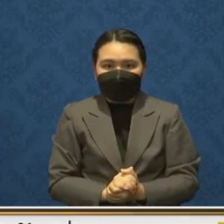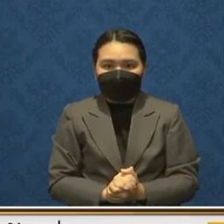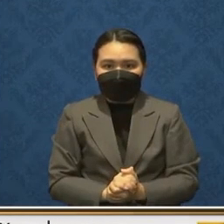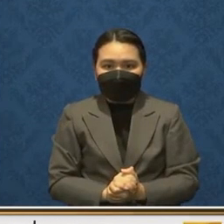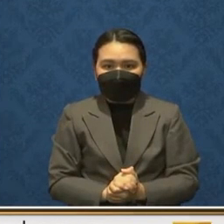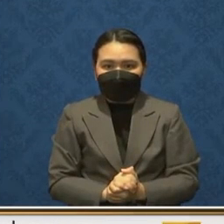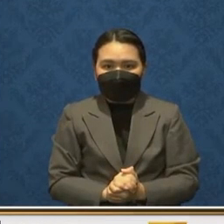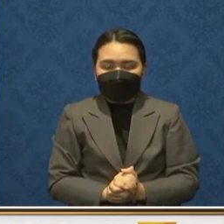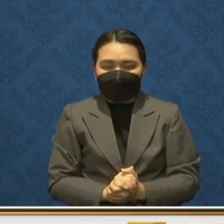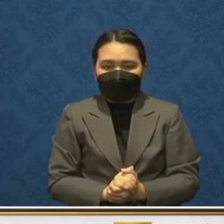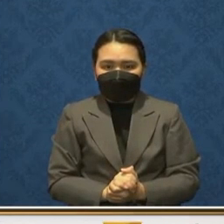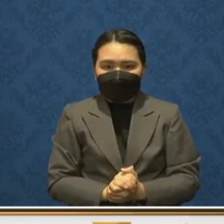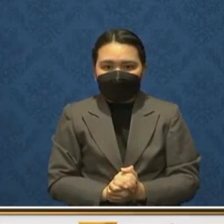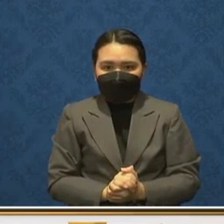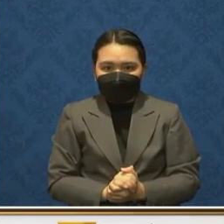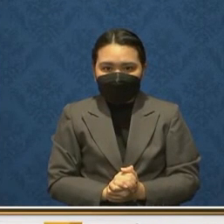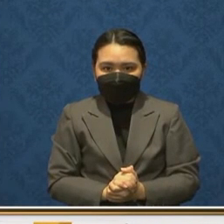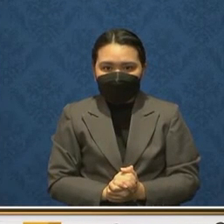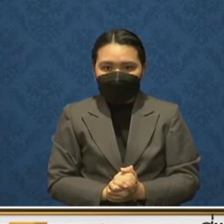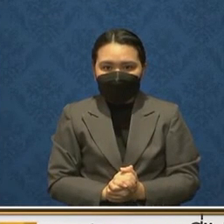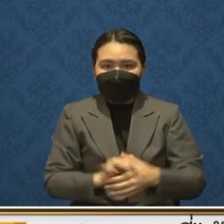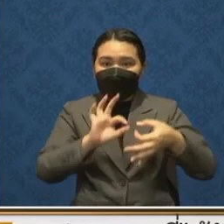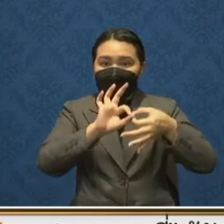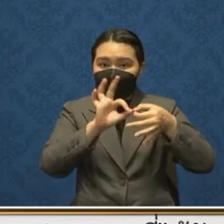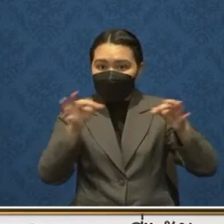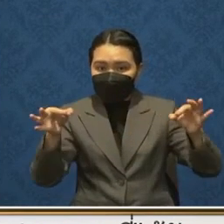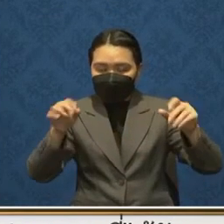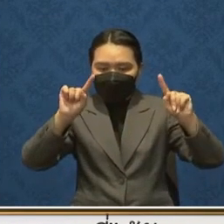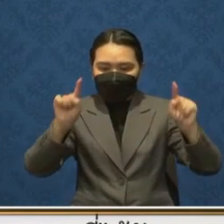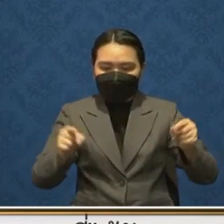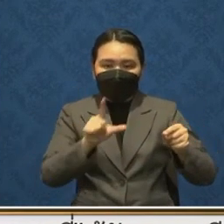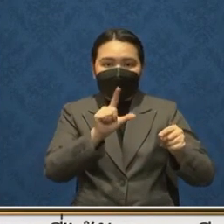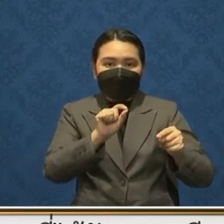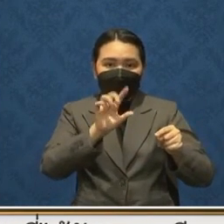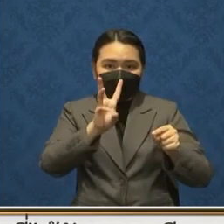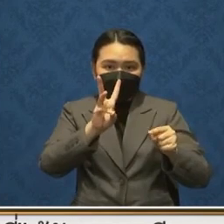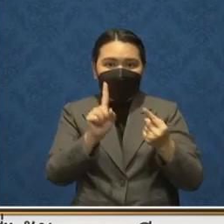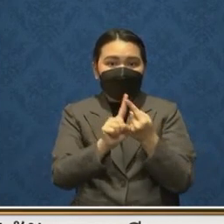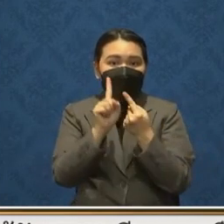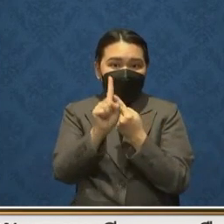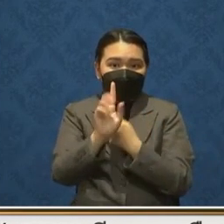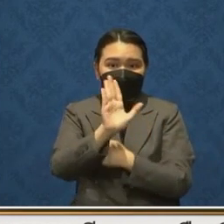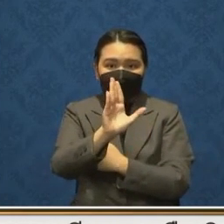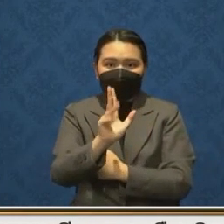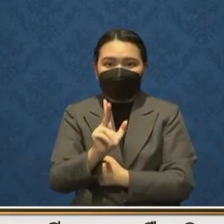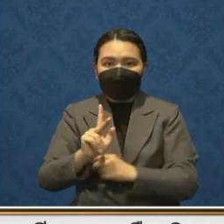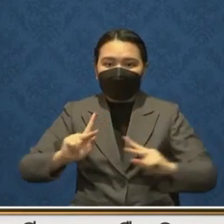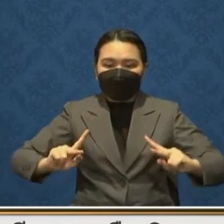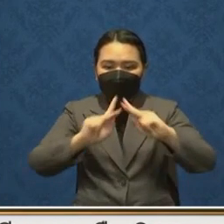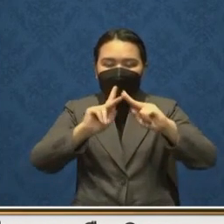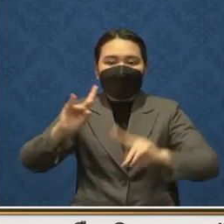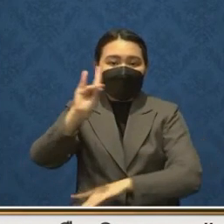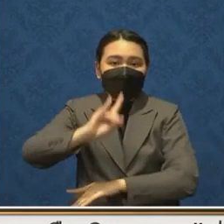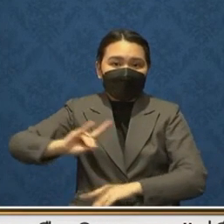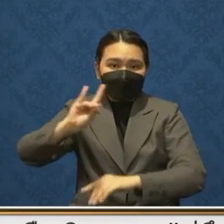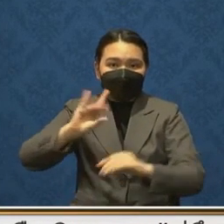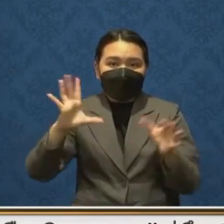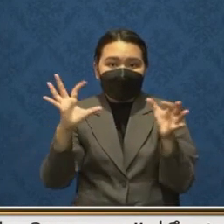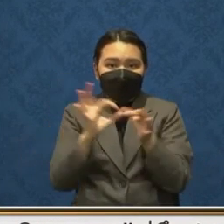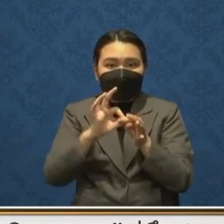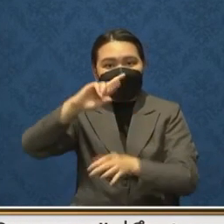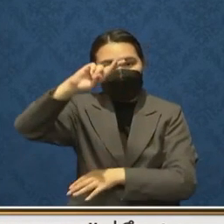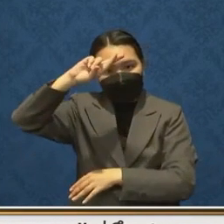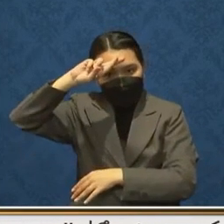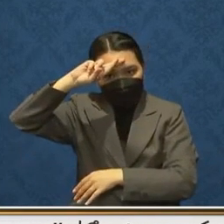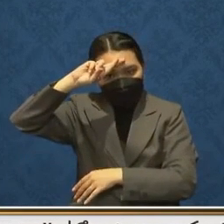เพิ่มความต่อไปนี้ วงเลก 26 ข้อหนึ่ของกรมบสัตว์เรื่องกำหนดโลกหรอ